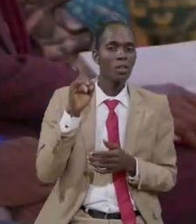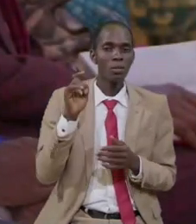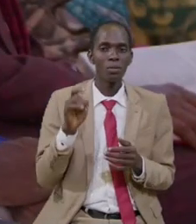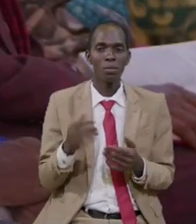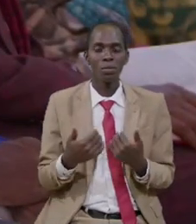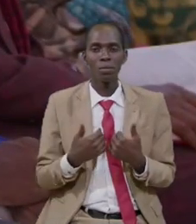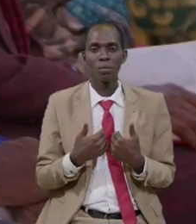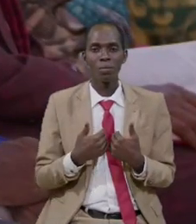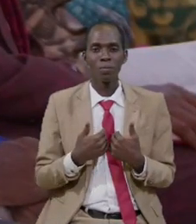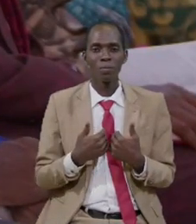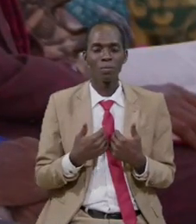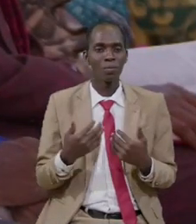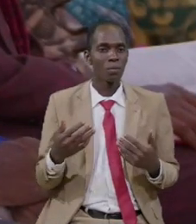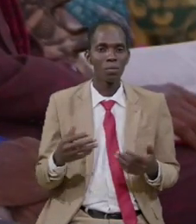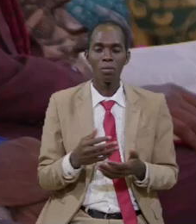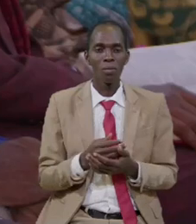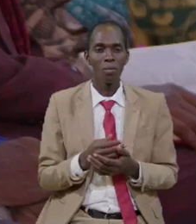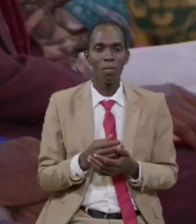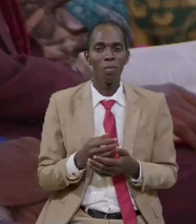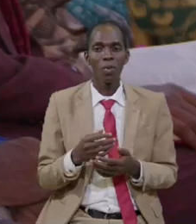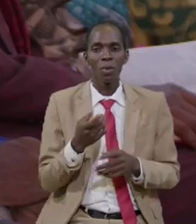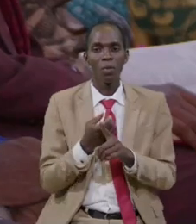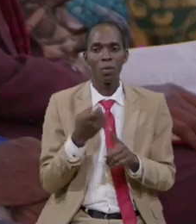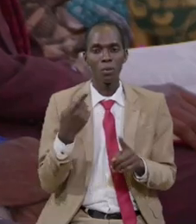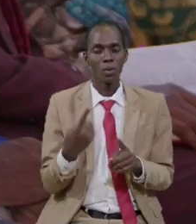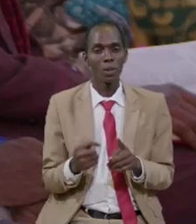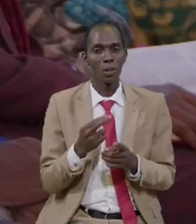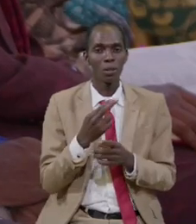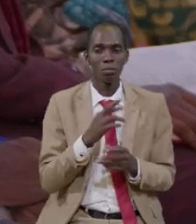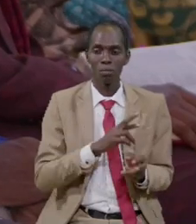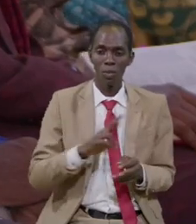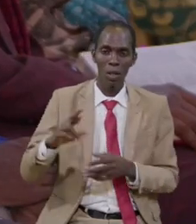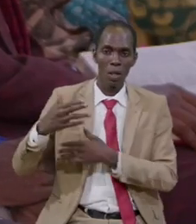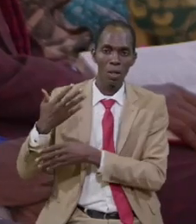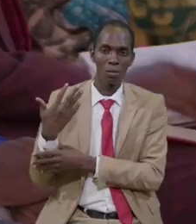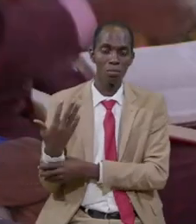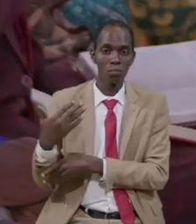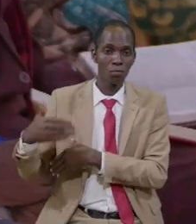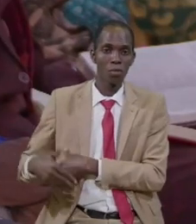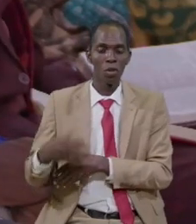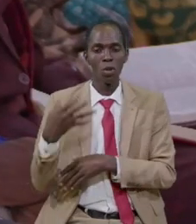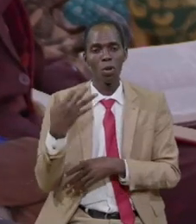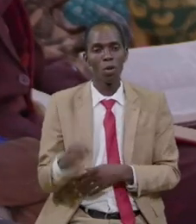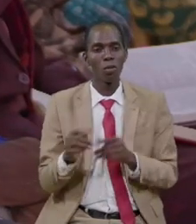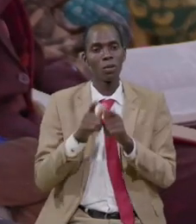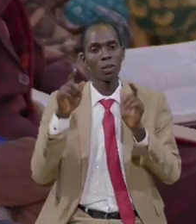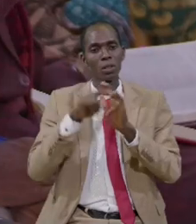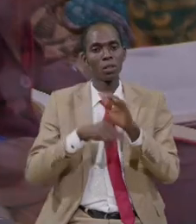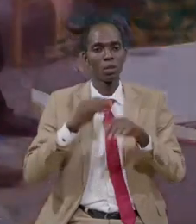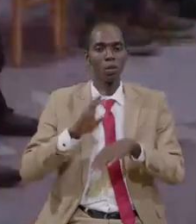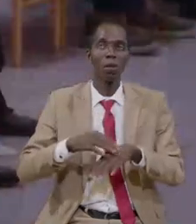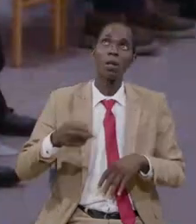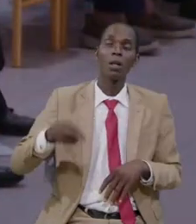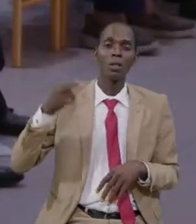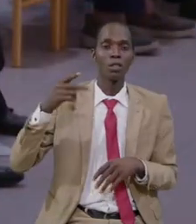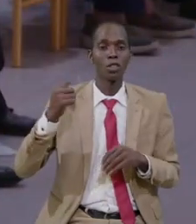péchés et était assis à la droite de la majesté en haut. Nous parlons donc